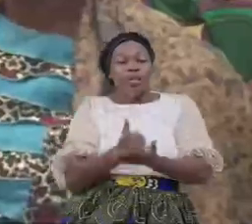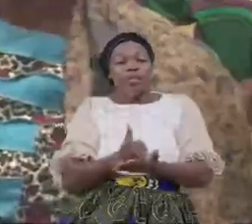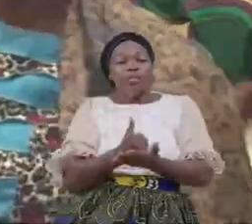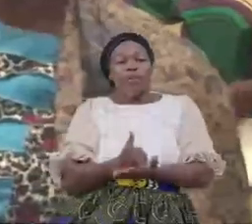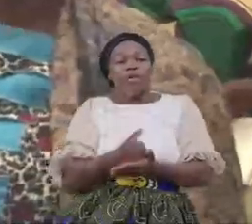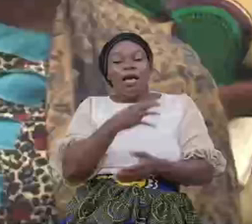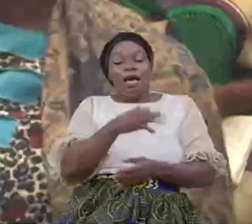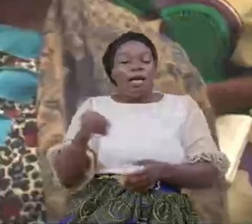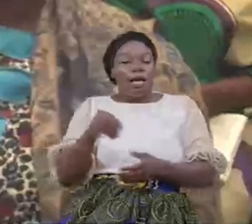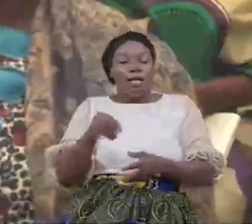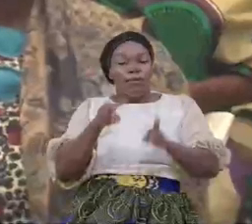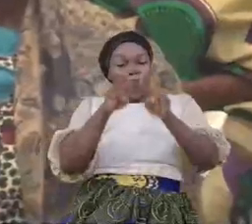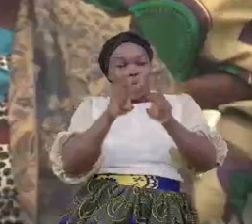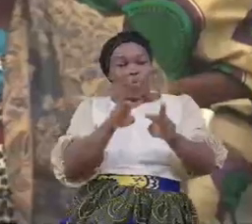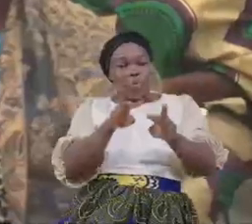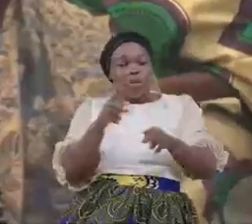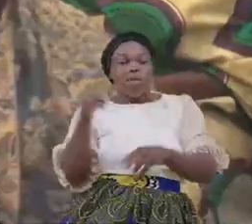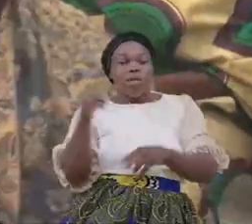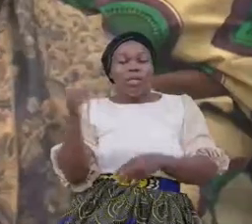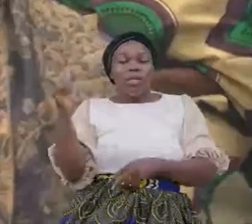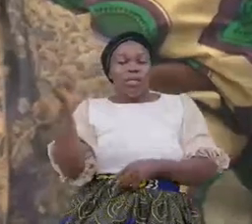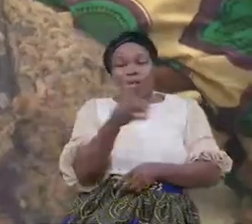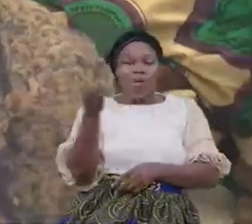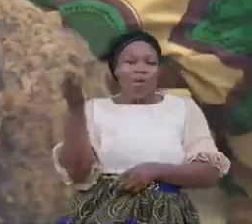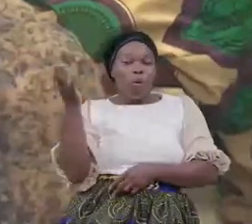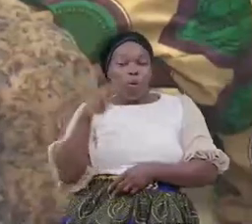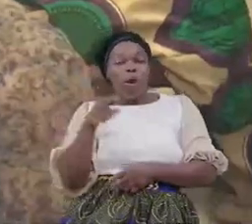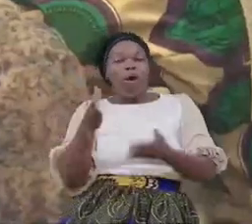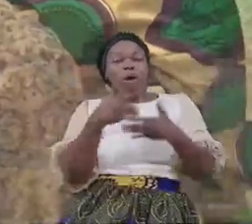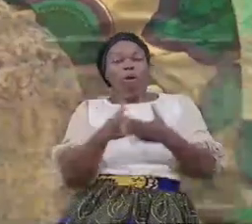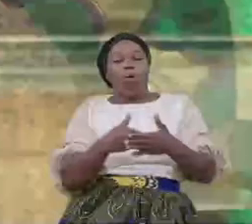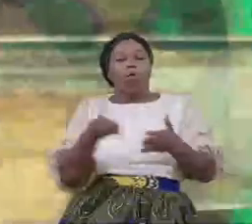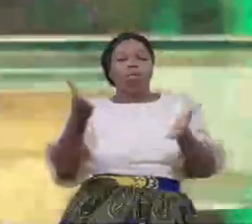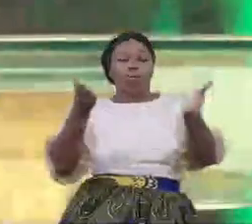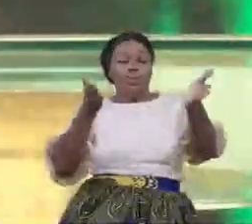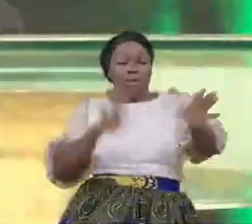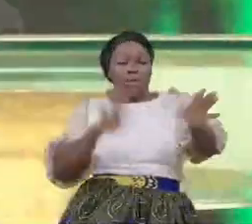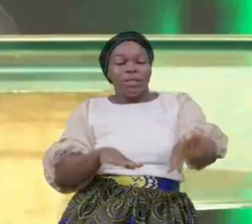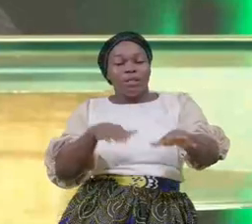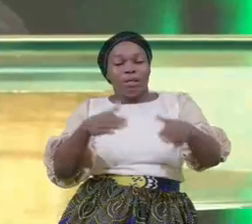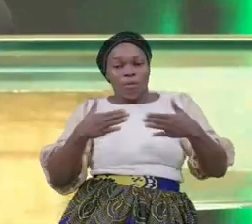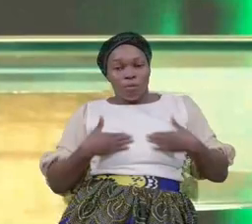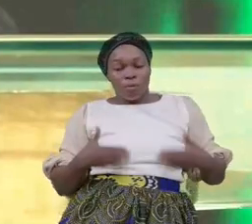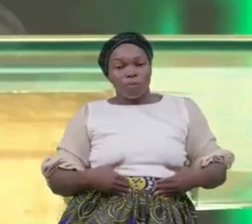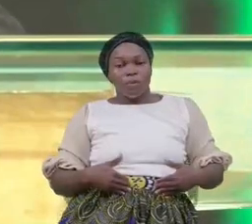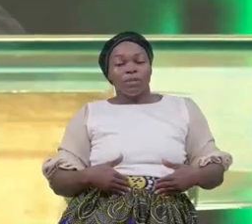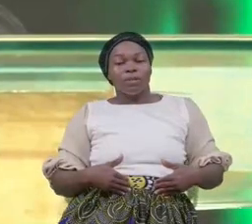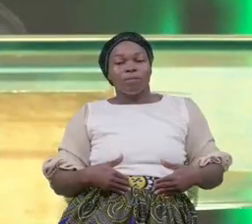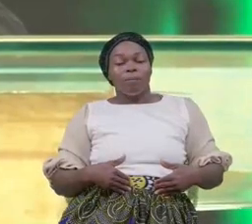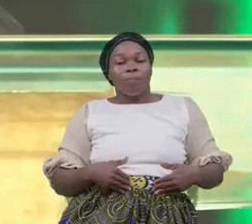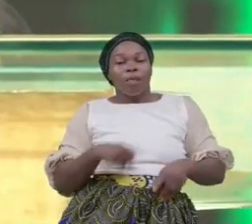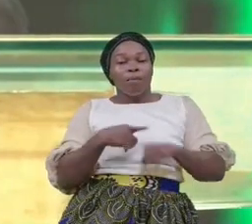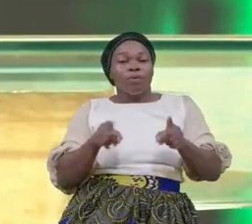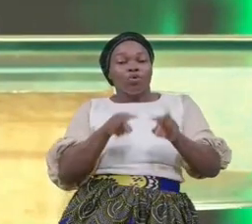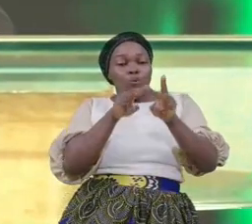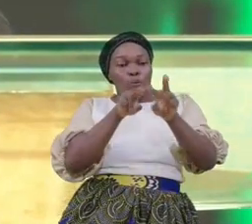Voici, c'était tous des corps morts. Des corps morts. Mais